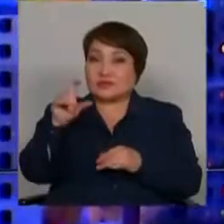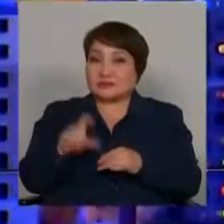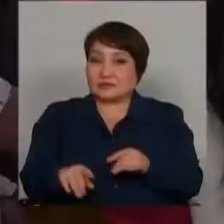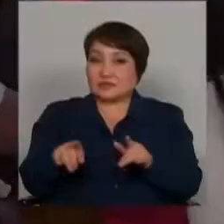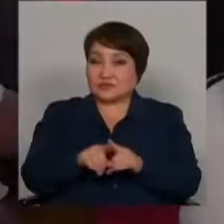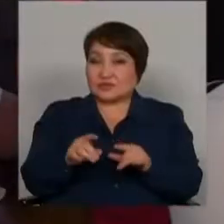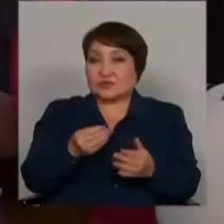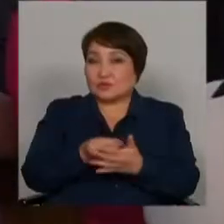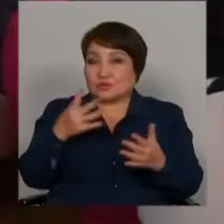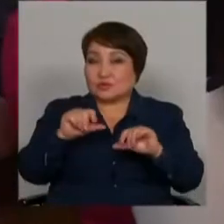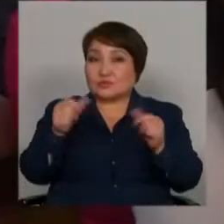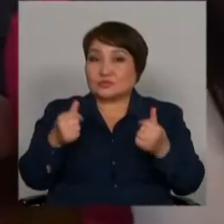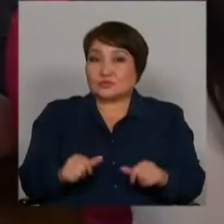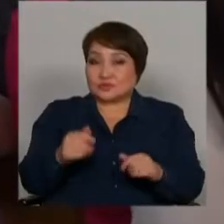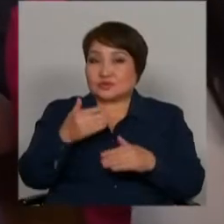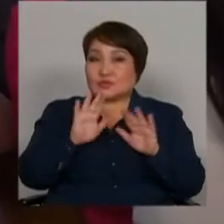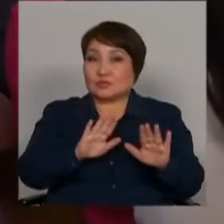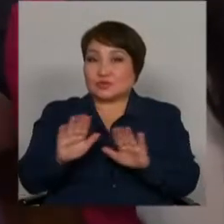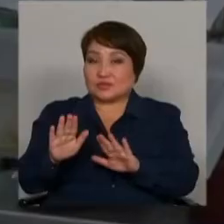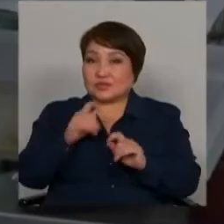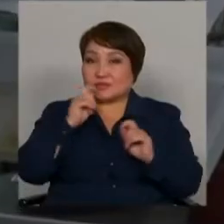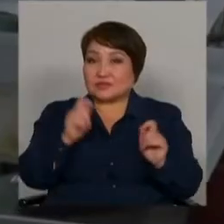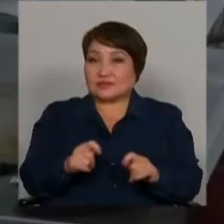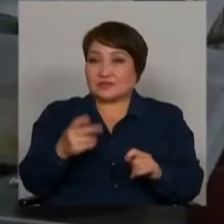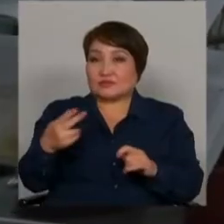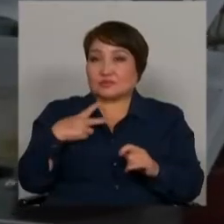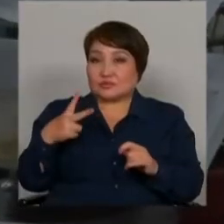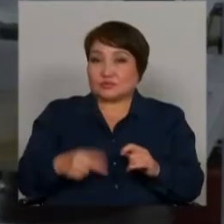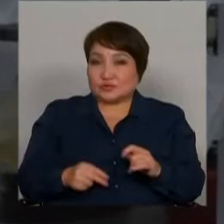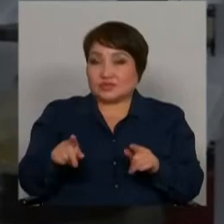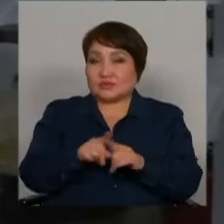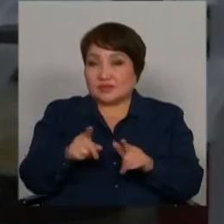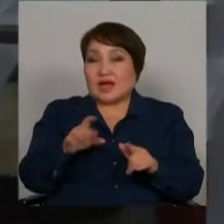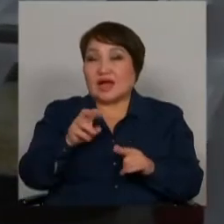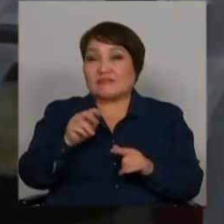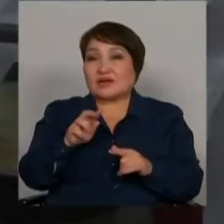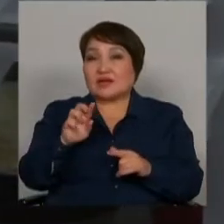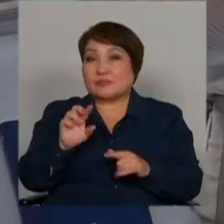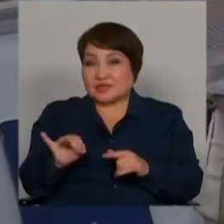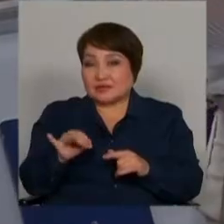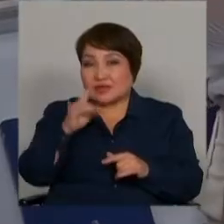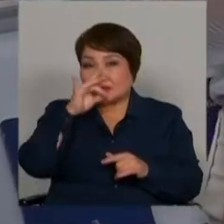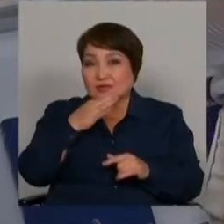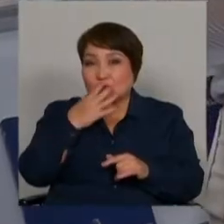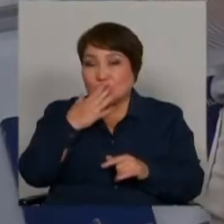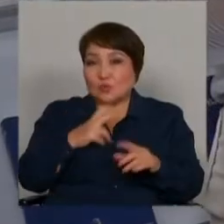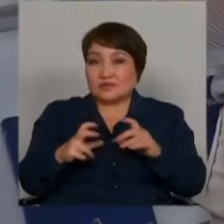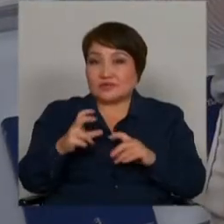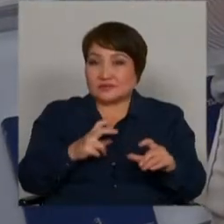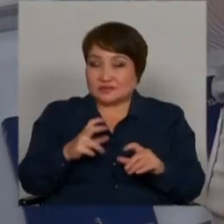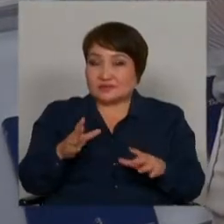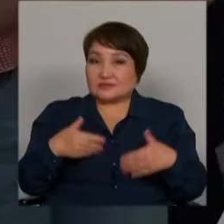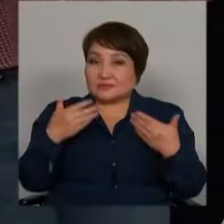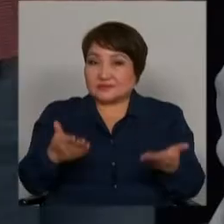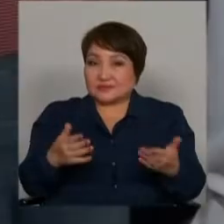тарту етілді. Шолпан Ахметқызы әкесінің көзінде сақтаған күйсандық Әл-Фараби атындағы Қазақ ұлттық университетінің төрінен орын тапты.